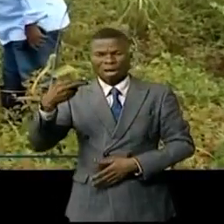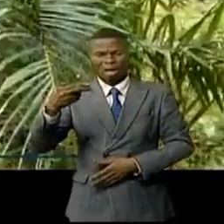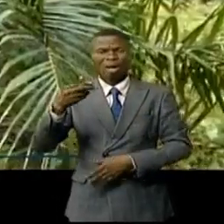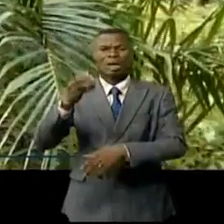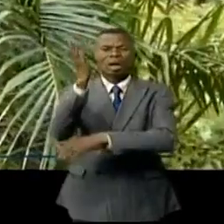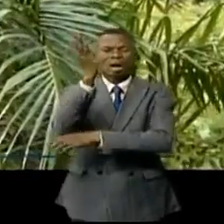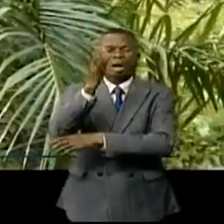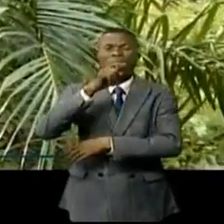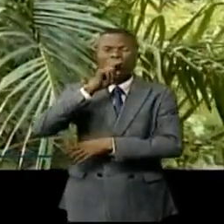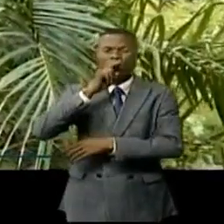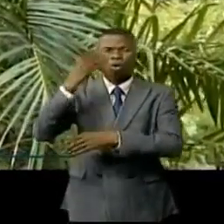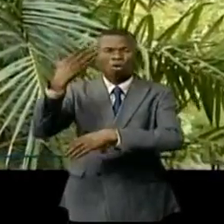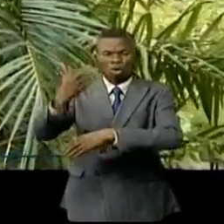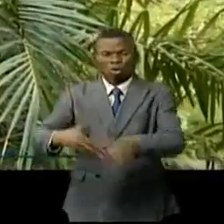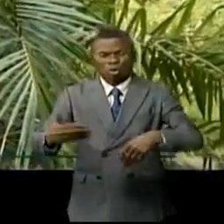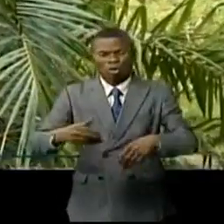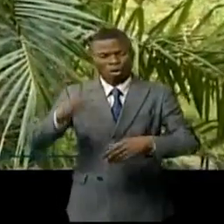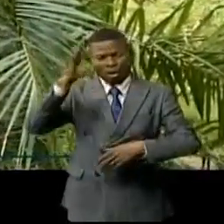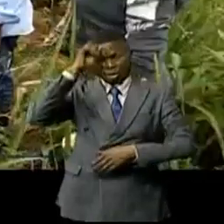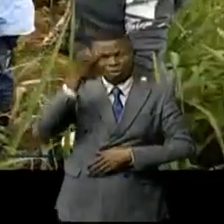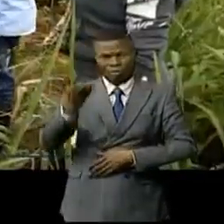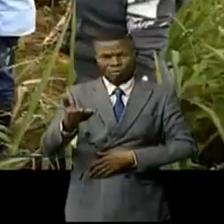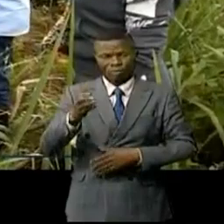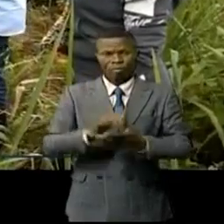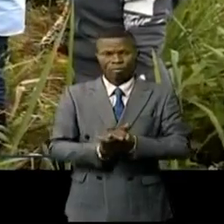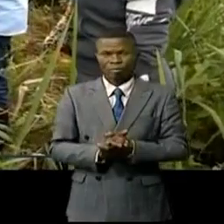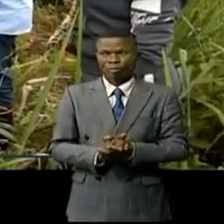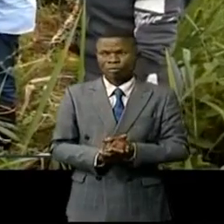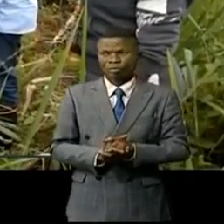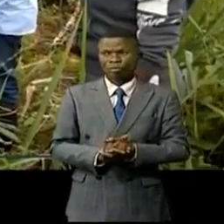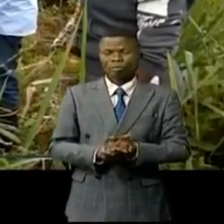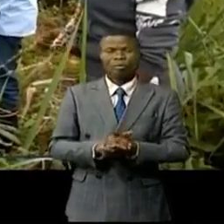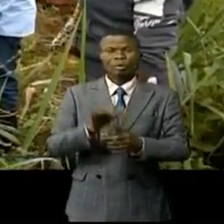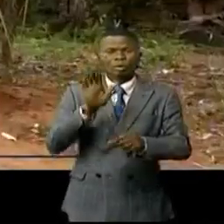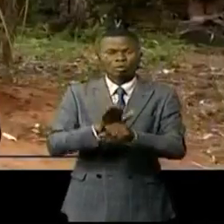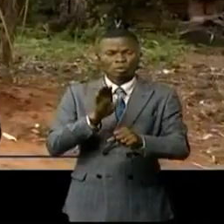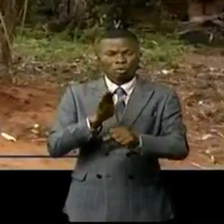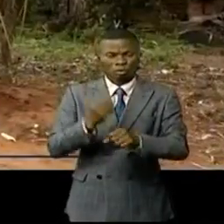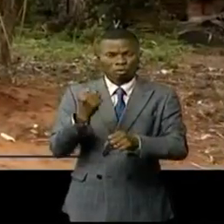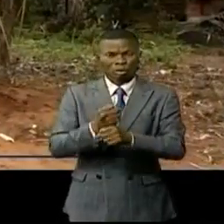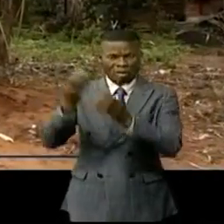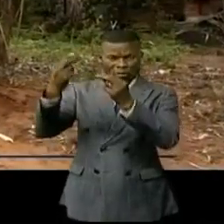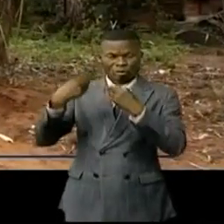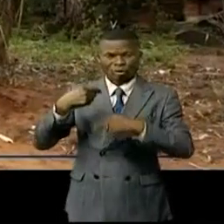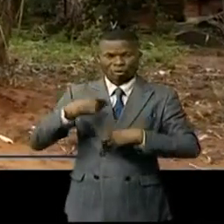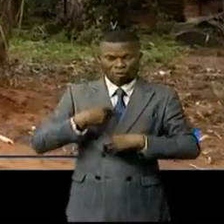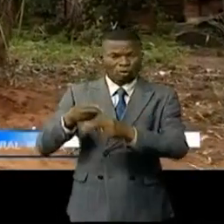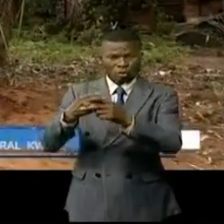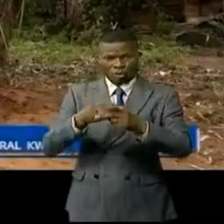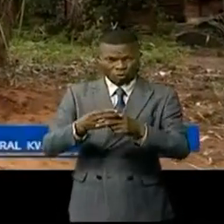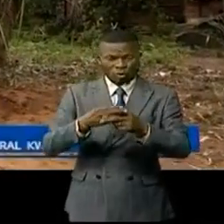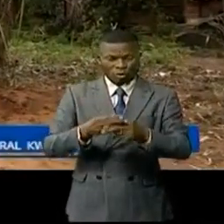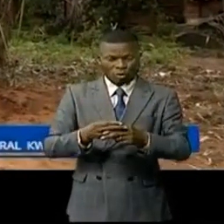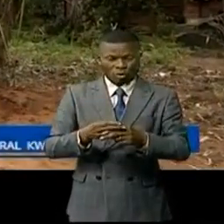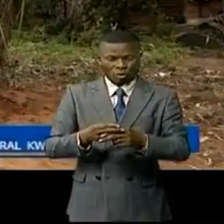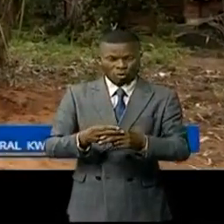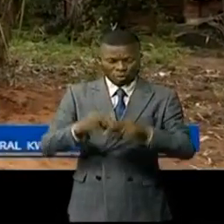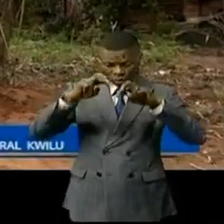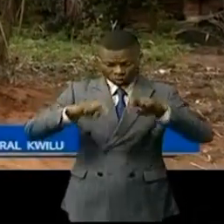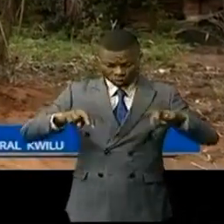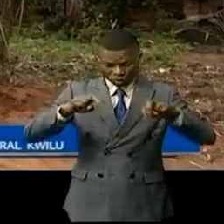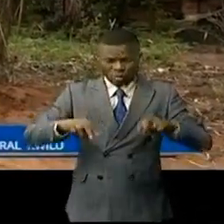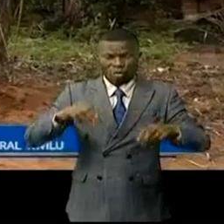Plantation et Élevage du Kwilu Kwangu. J'ai déjà effectué plusieurs missions de suivi et contrôle à